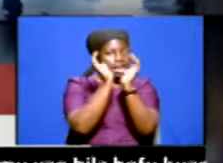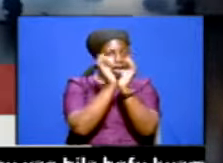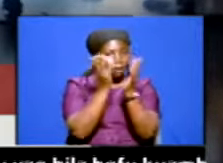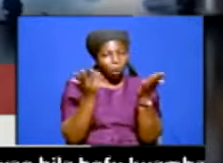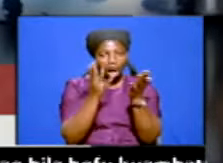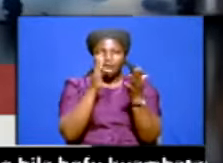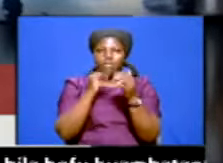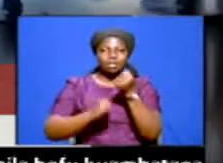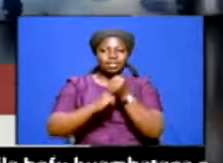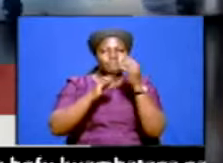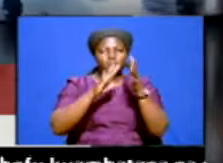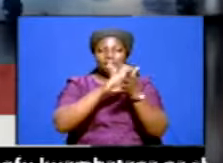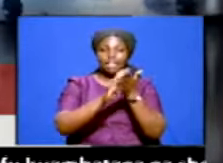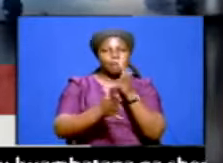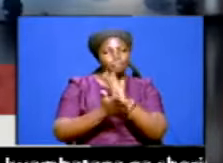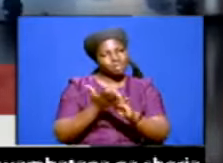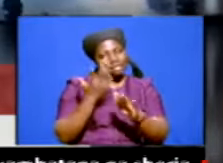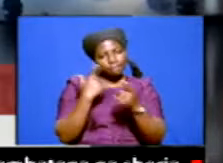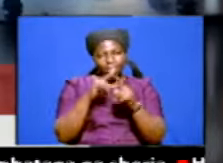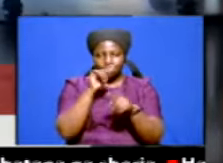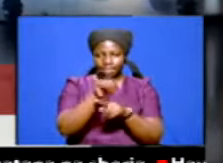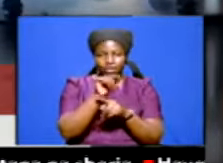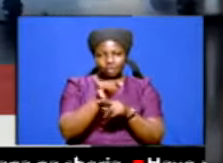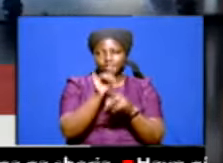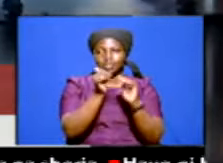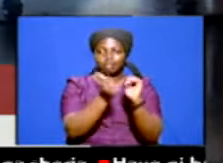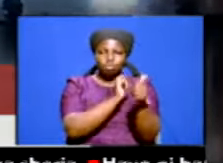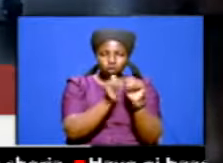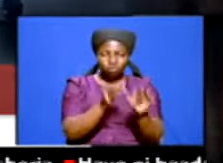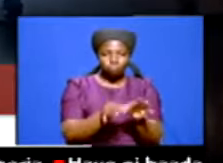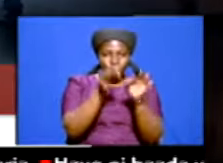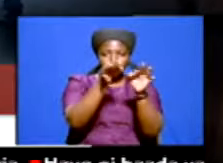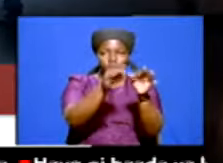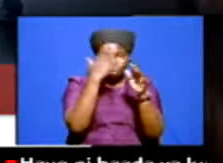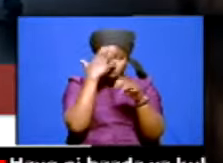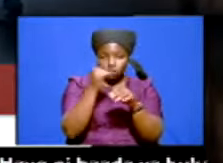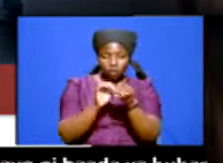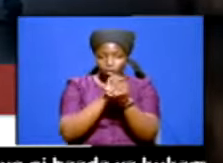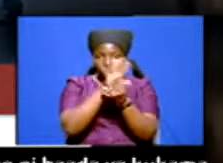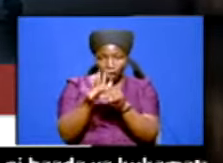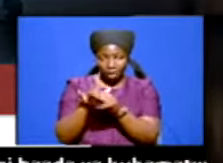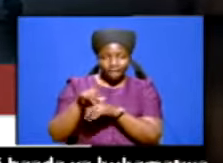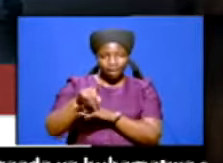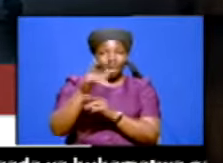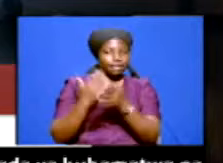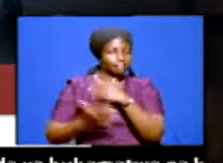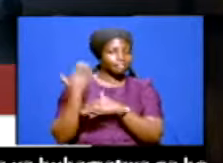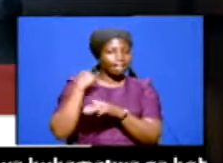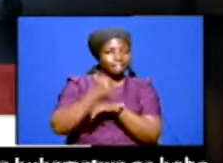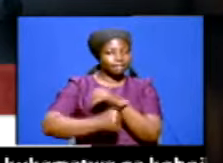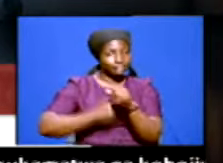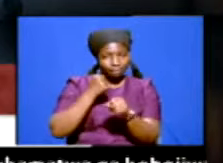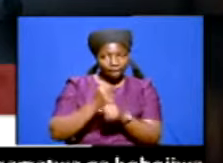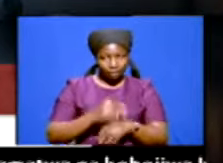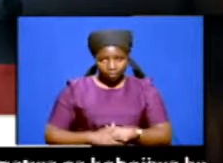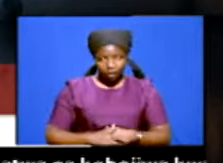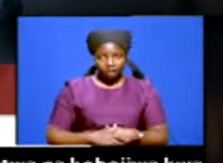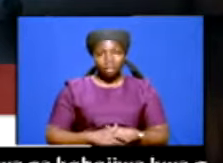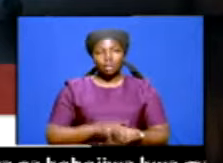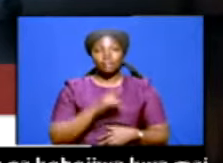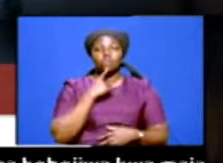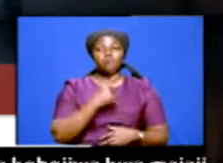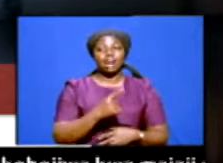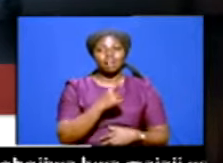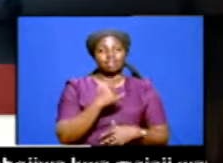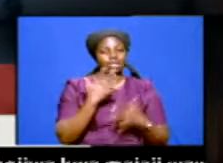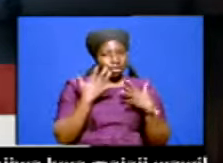hiyo kuahirishwa kwa ajili ya hofu ya janga la virusi vya corona mwaka jana. Ni takriban wajumbe 100 waliokuwa kwenye uga